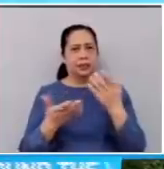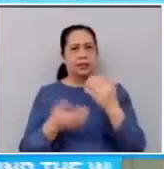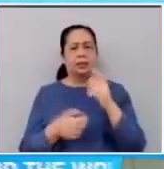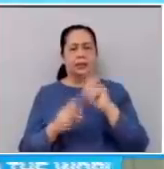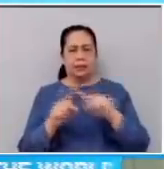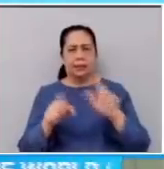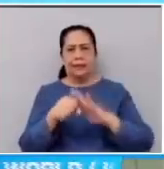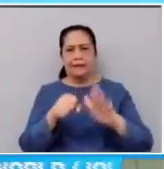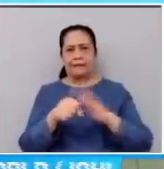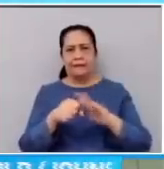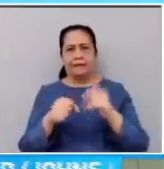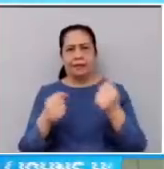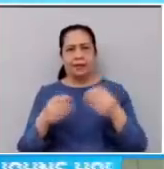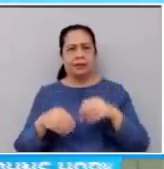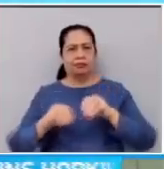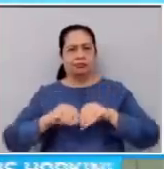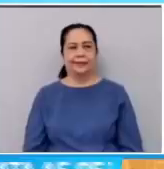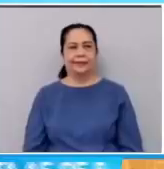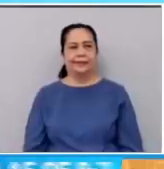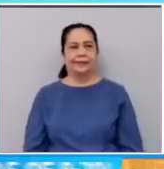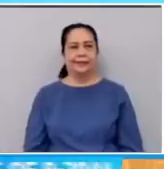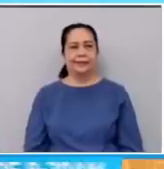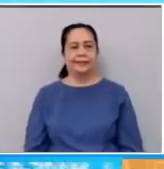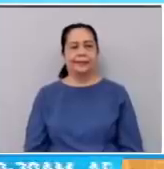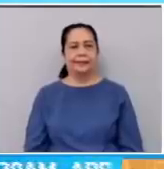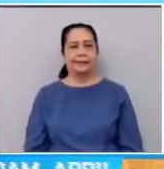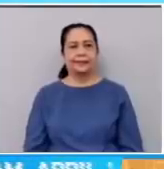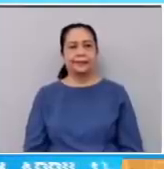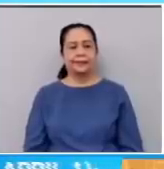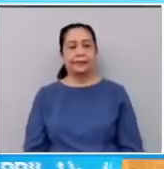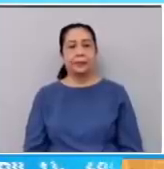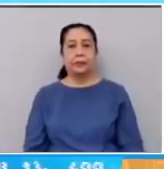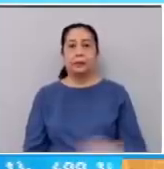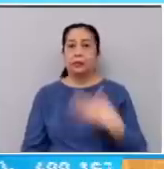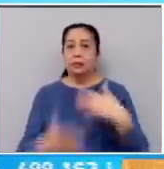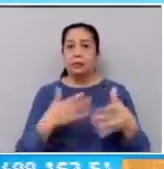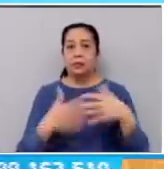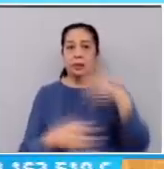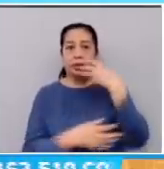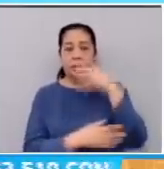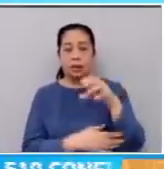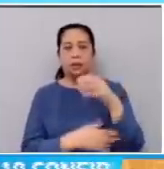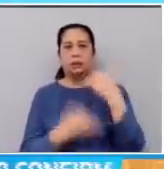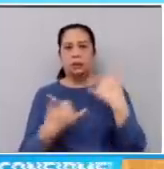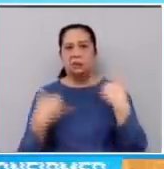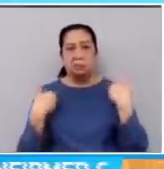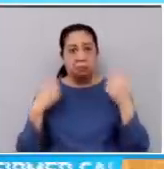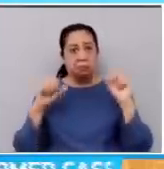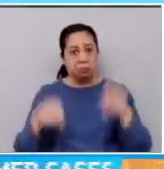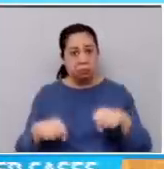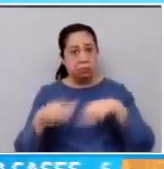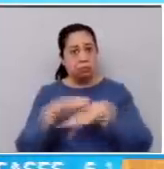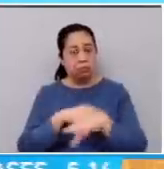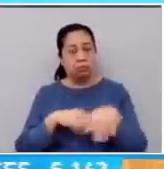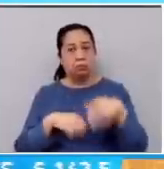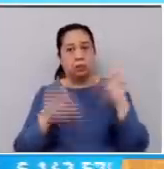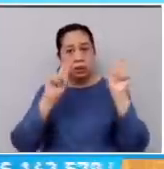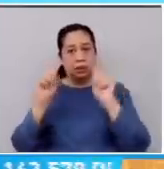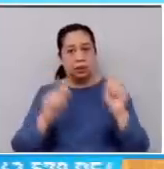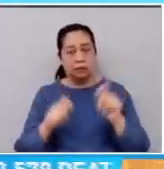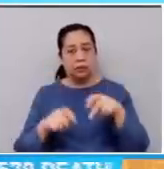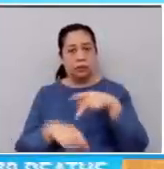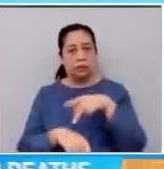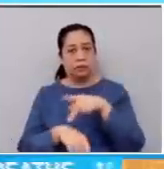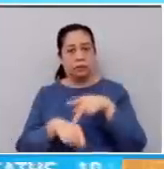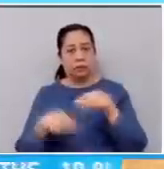anila ang supply ng kuryente. Kahit tag-init, posible pa rin may bagyong mamuo o pumasok sa Philippine Area of Responsibility